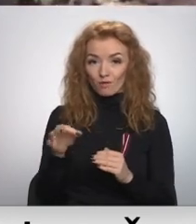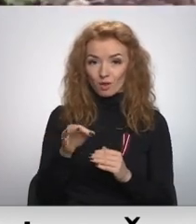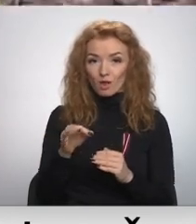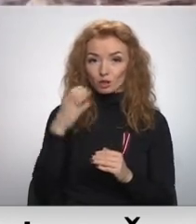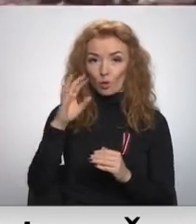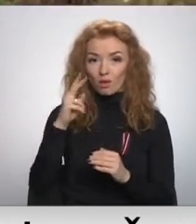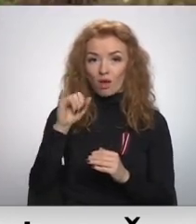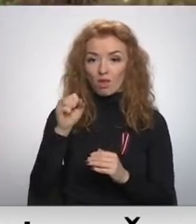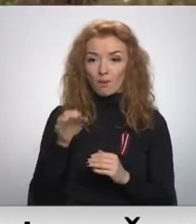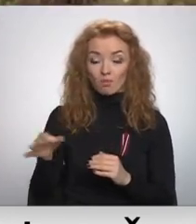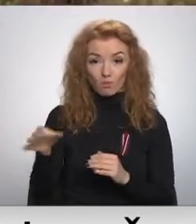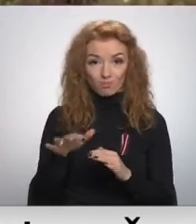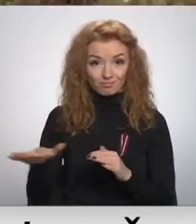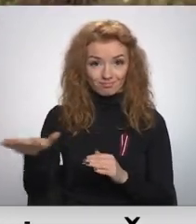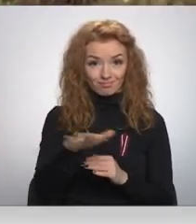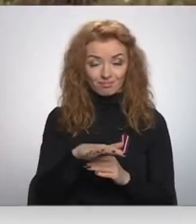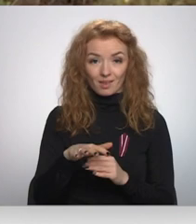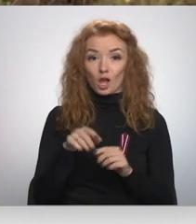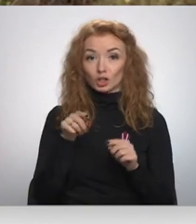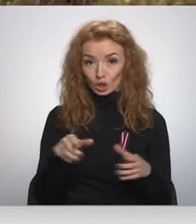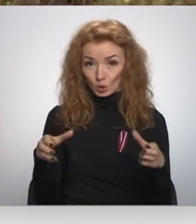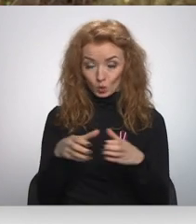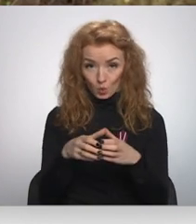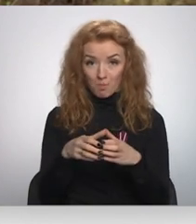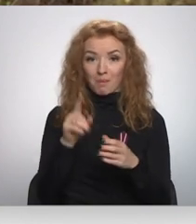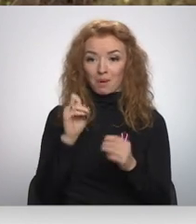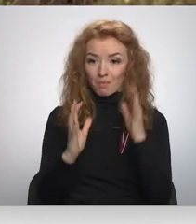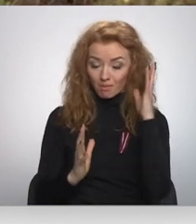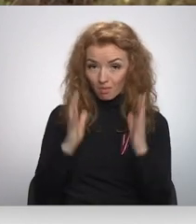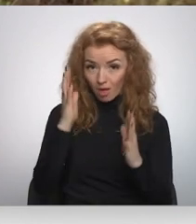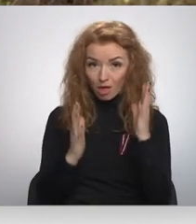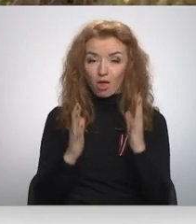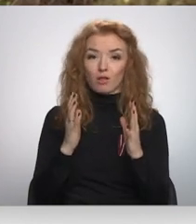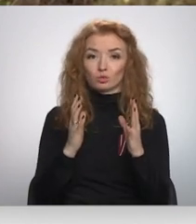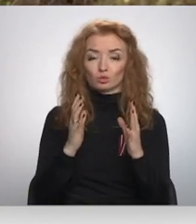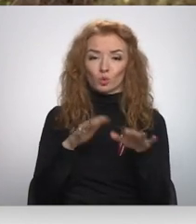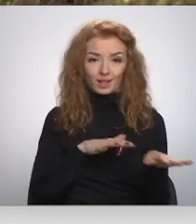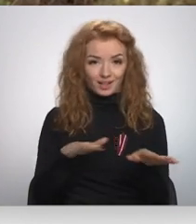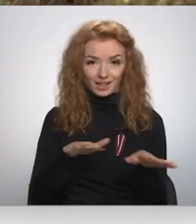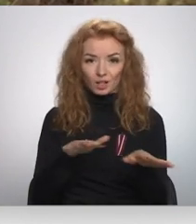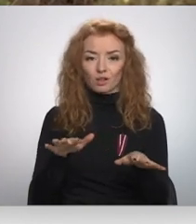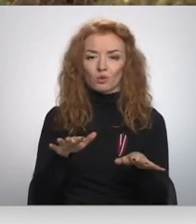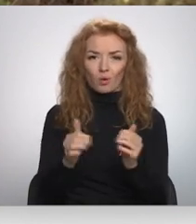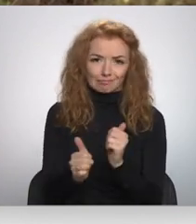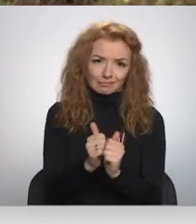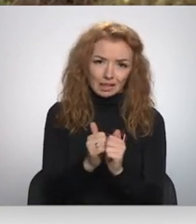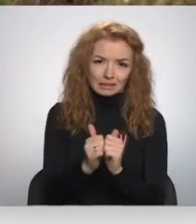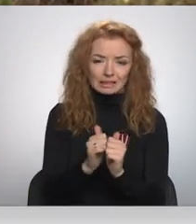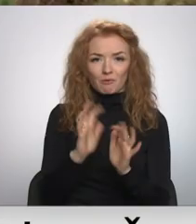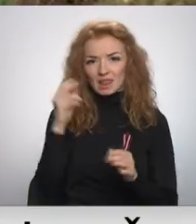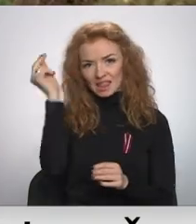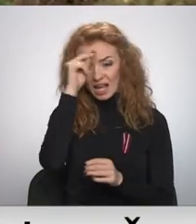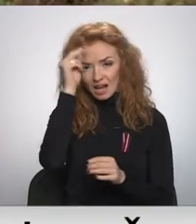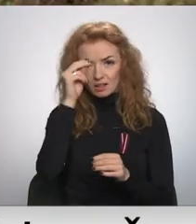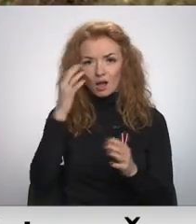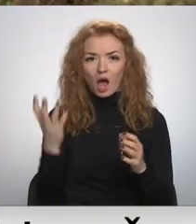pagastā. Grupa entuziastu pa mežu rēkoja tādus mačus vai treniņu